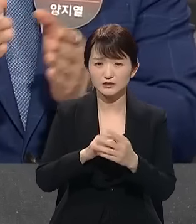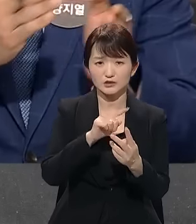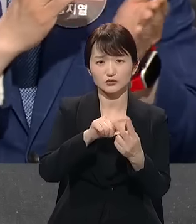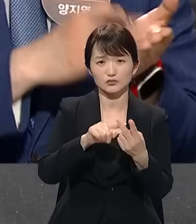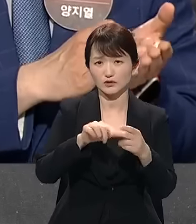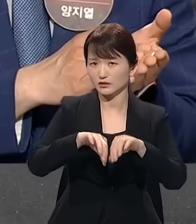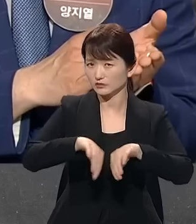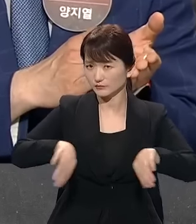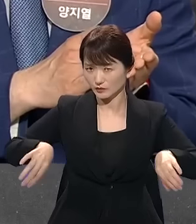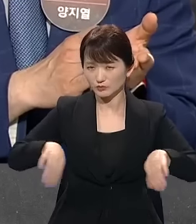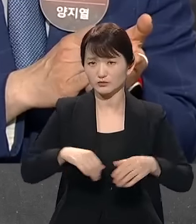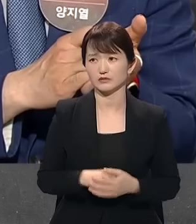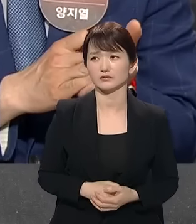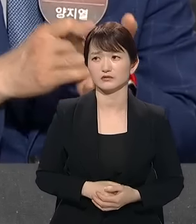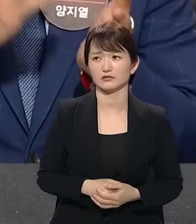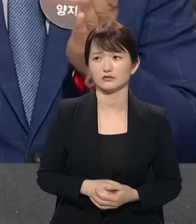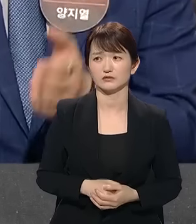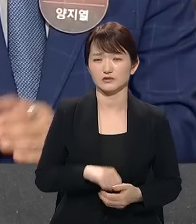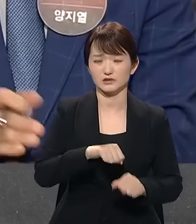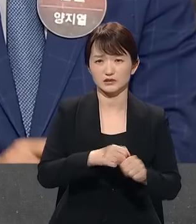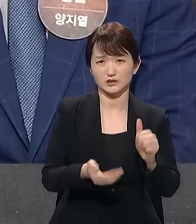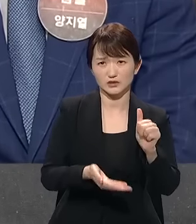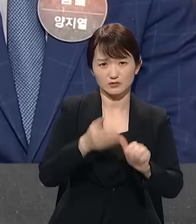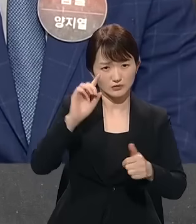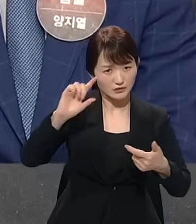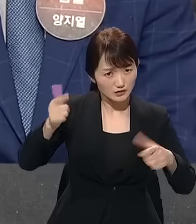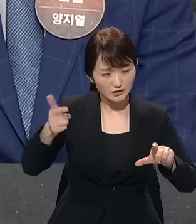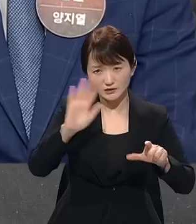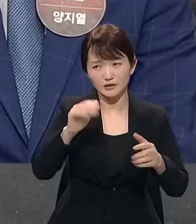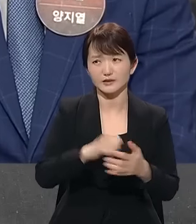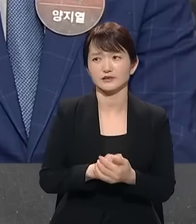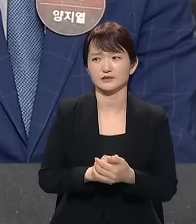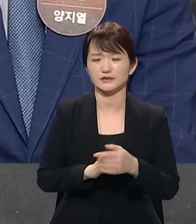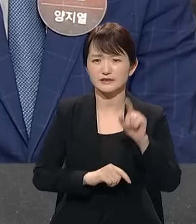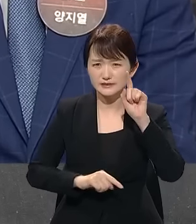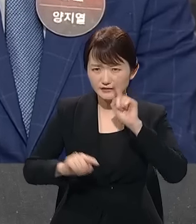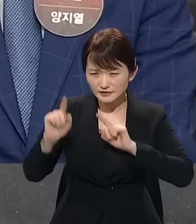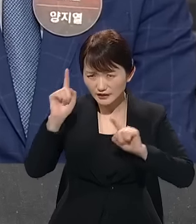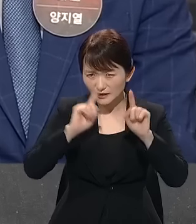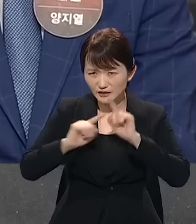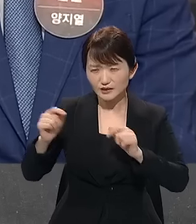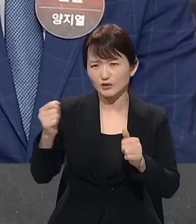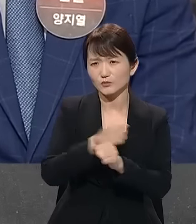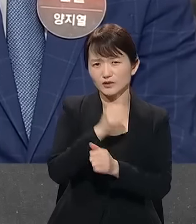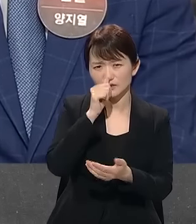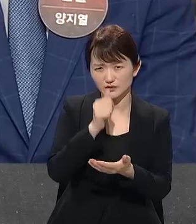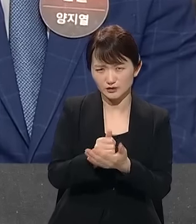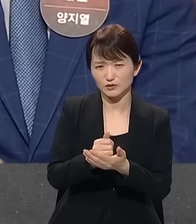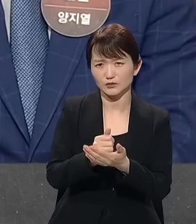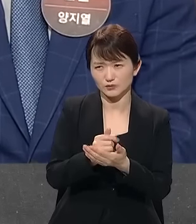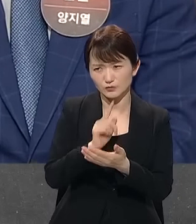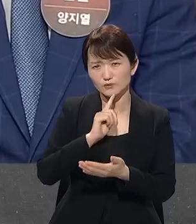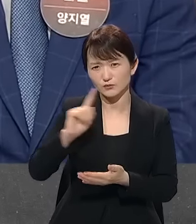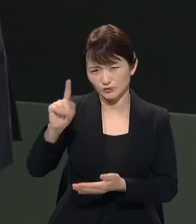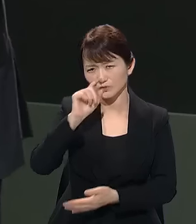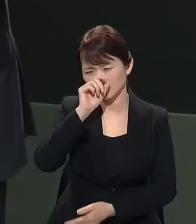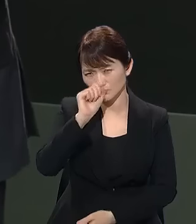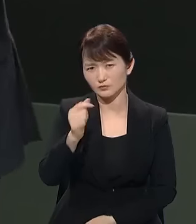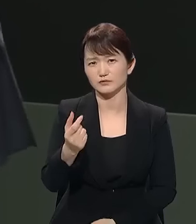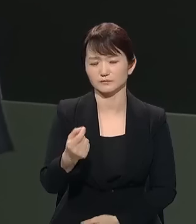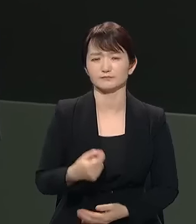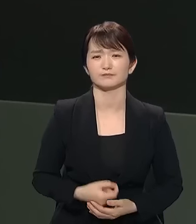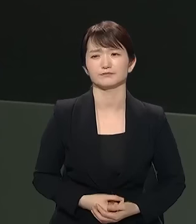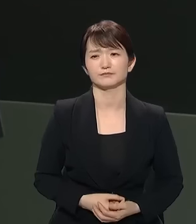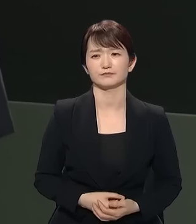때문에 이 강제추행의 이의 신청이 아니라 상해나 폭행 치상으로 다시 고소를 하시는 것도 고려해 볼 만합니다. 예, 참고가 되셨으면 좋겠네요.